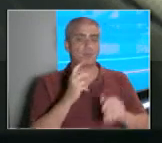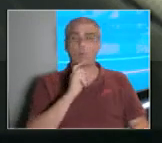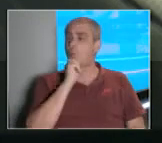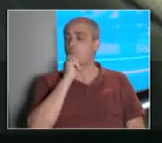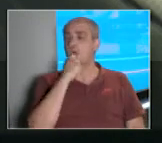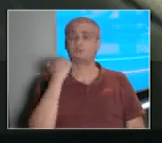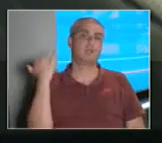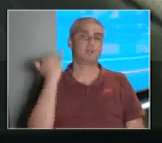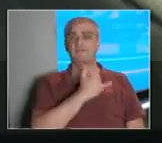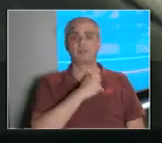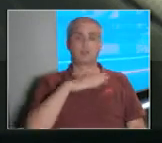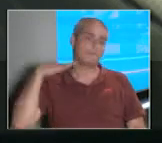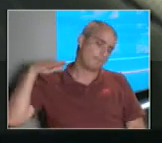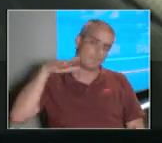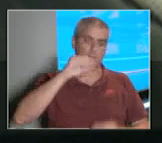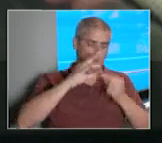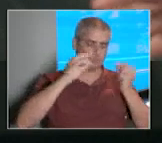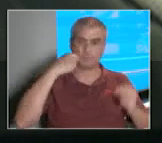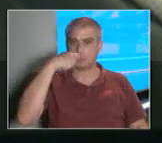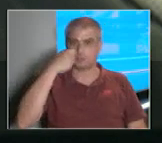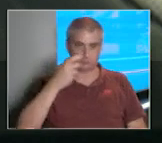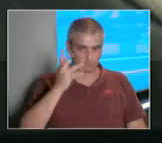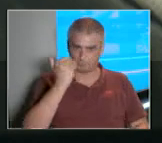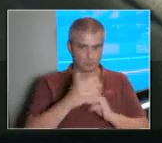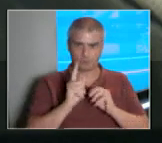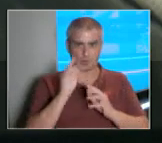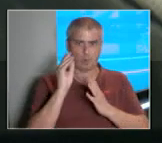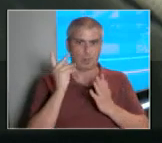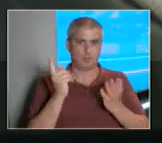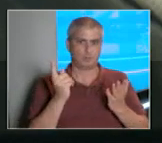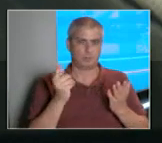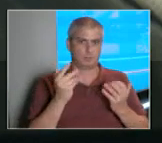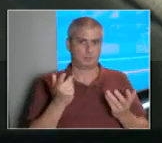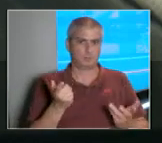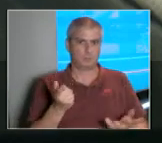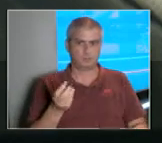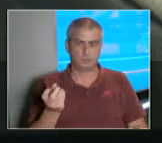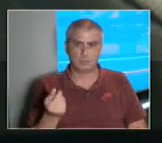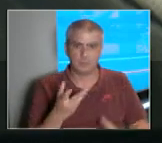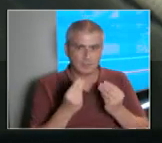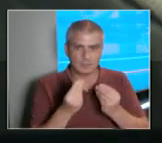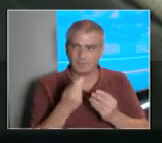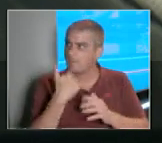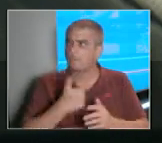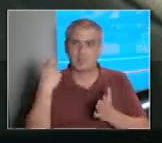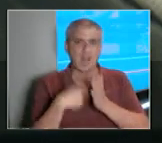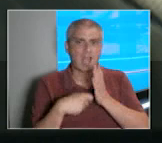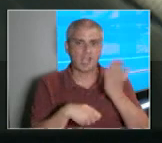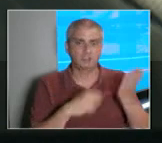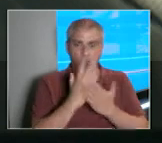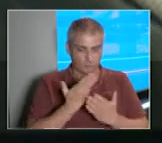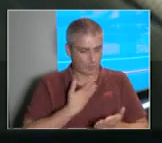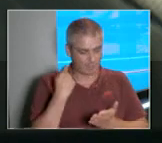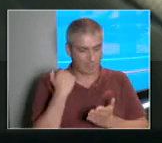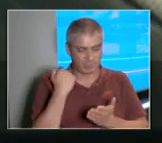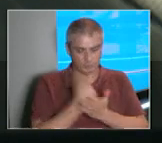המוסד הביא מטוס עם מטושים, שבסוף גם לא היו ברשת. שכחו אותם בגשם. מנהל הרכש, עד שהוא קיבל